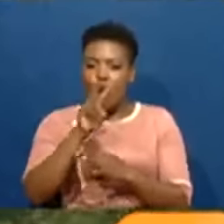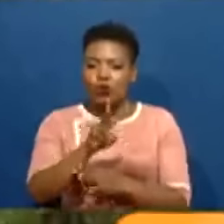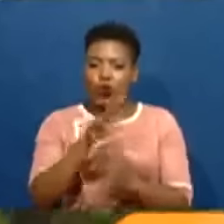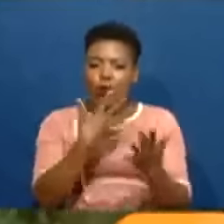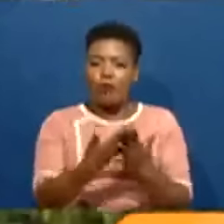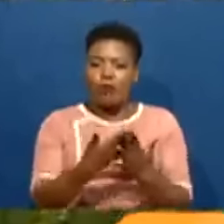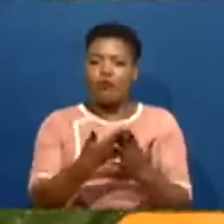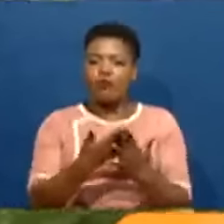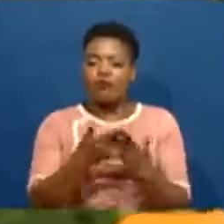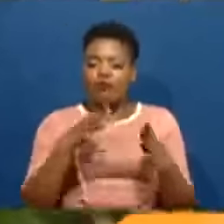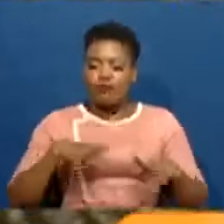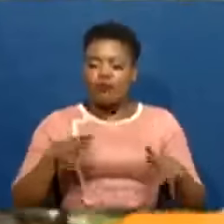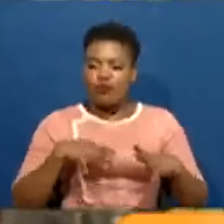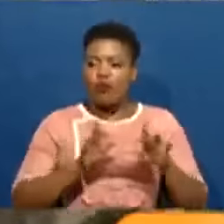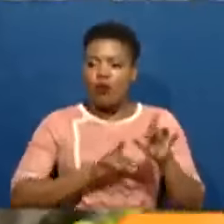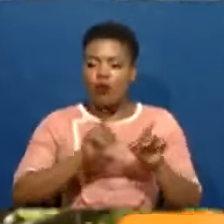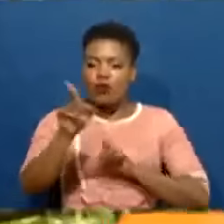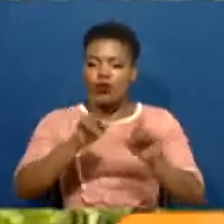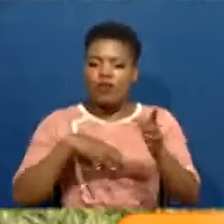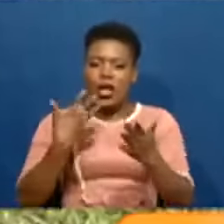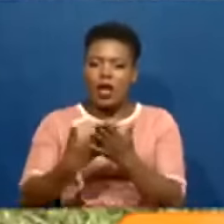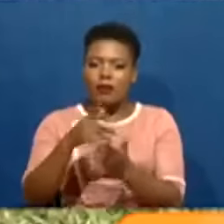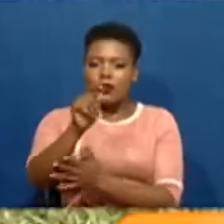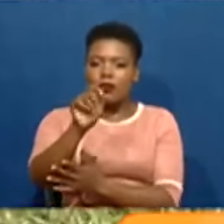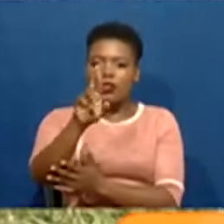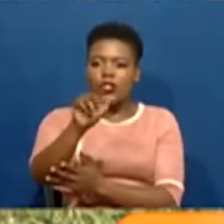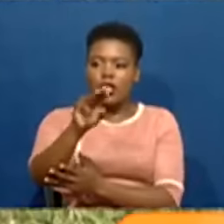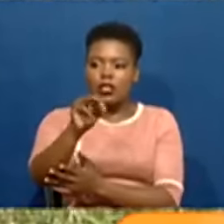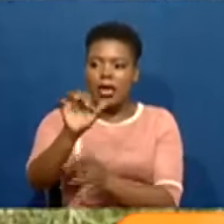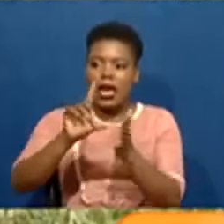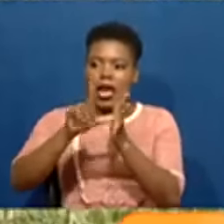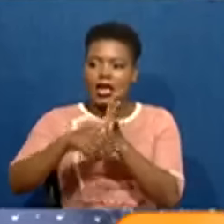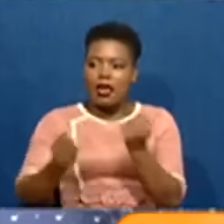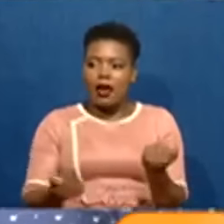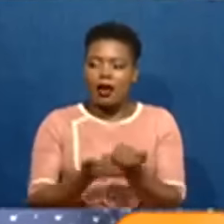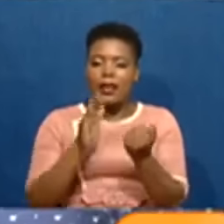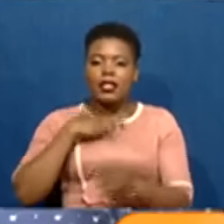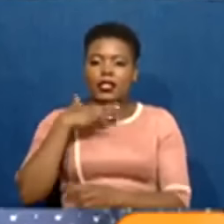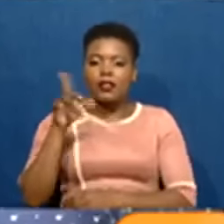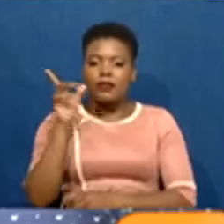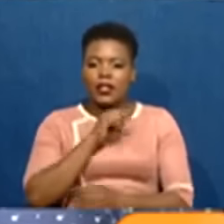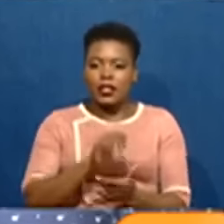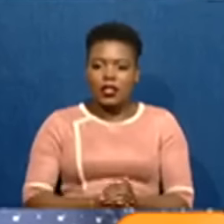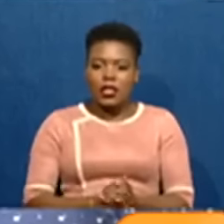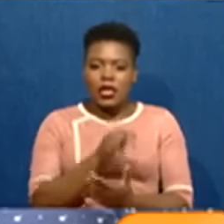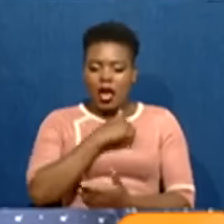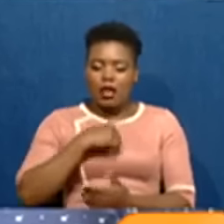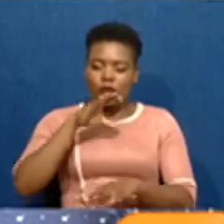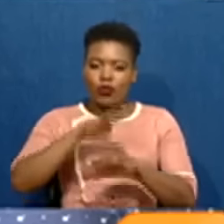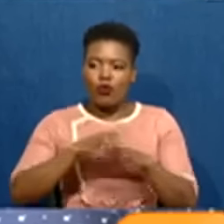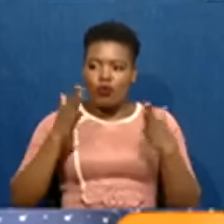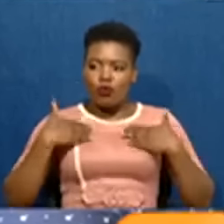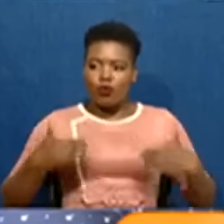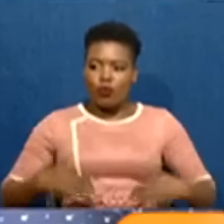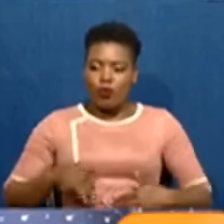Nairobi hadi Transmara. Wasilolijua ni kuwa wangekutana na mauti yao. We found two bodies